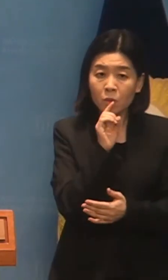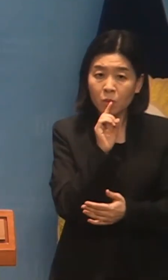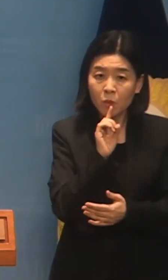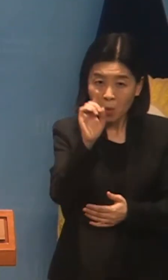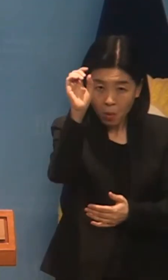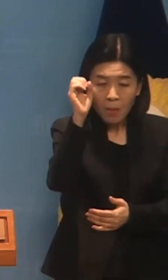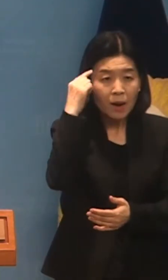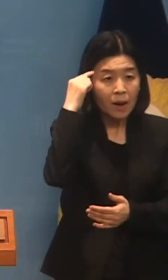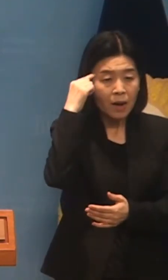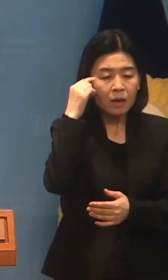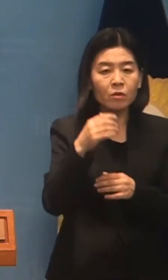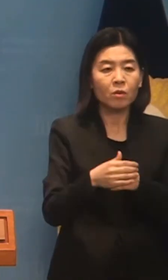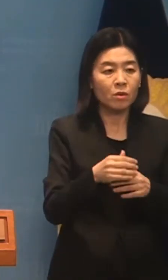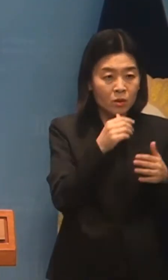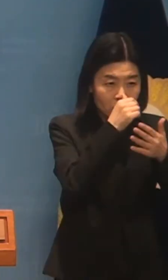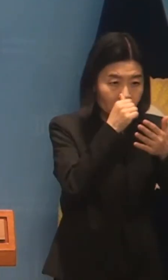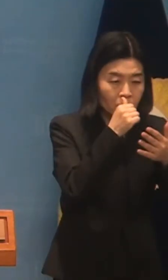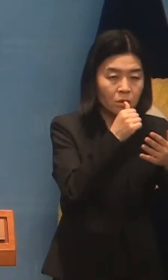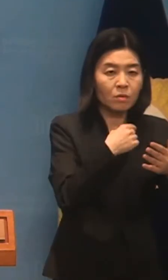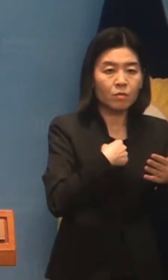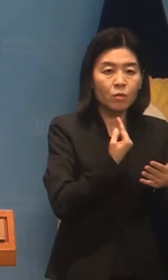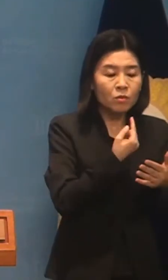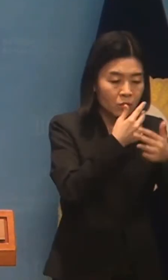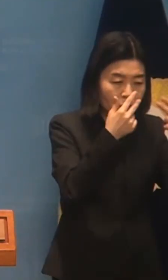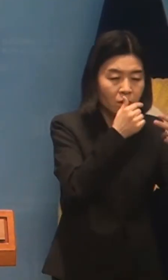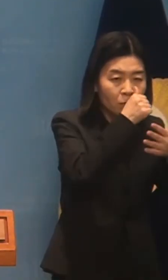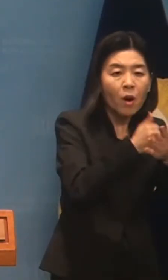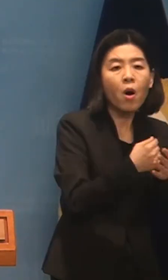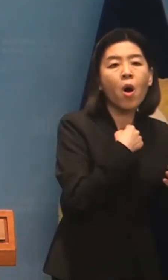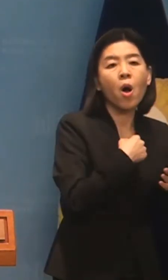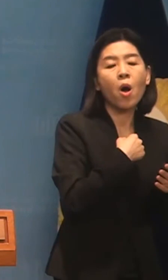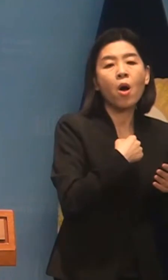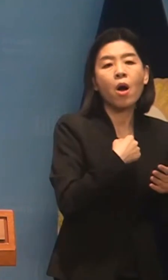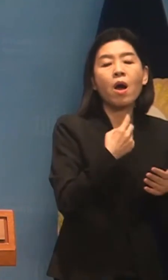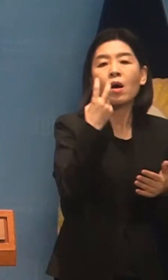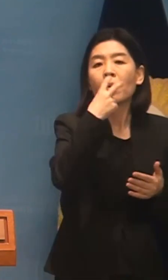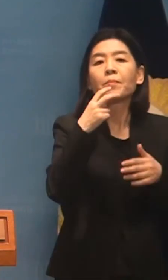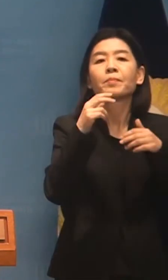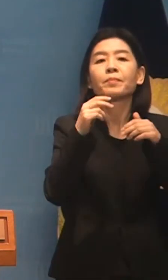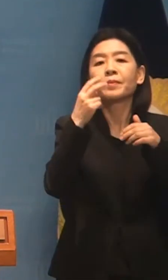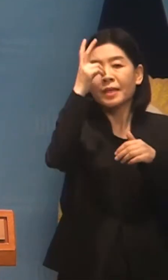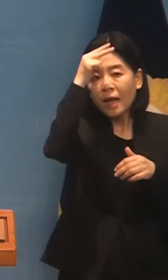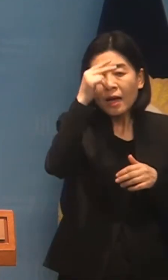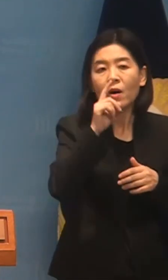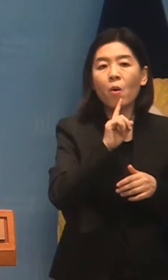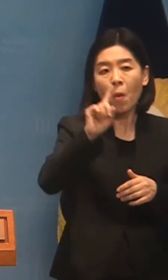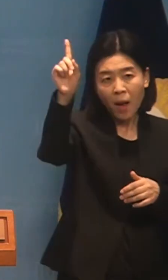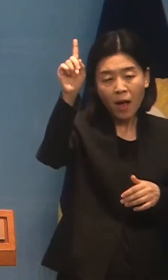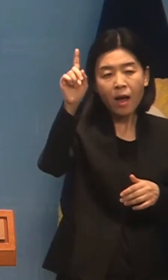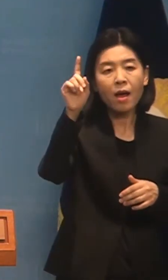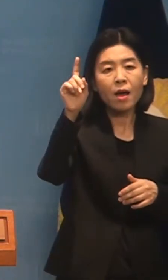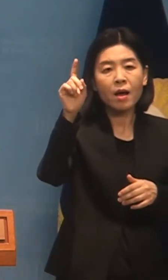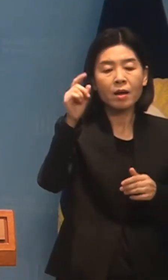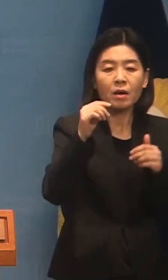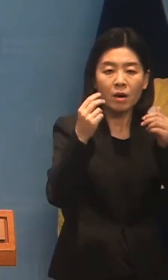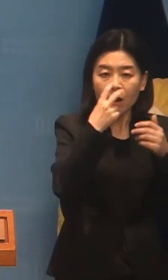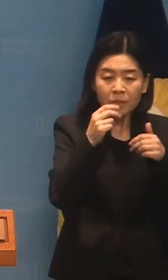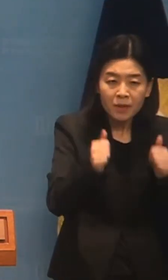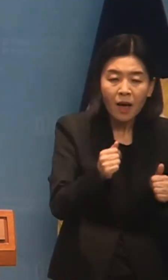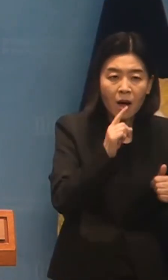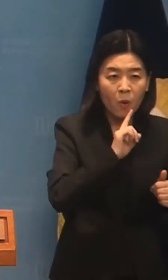이어서 자신의 범죄 사건 검사를 고발하겠다고 예고하고 있습니다.